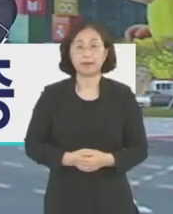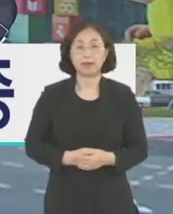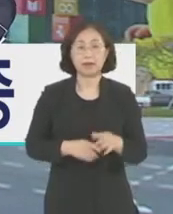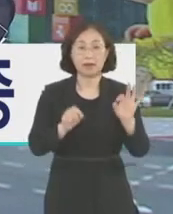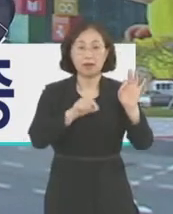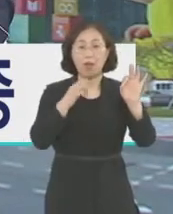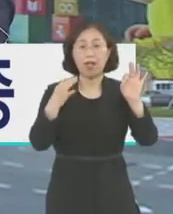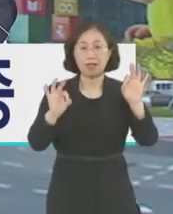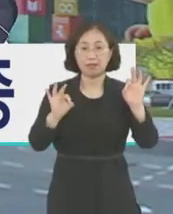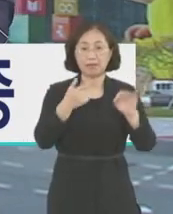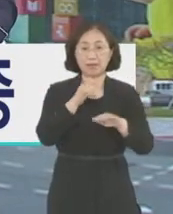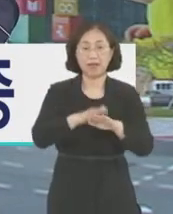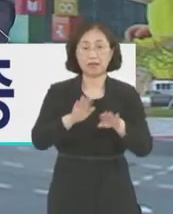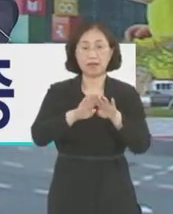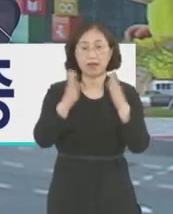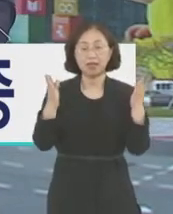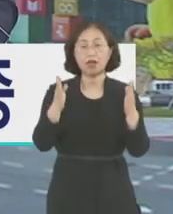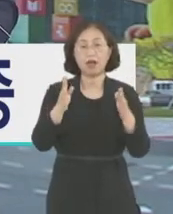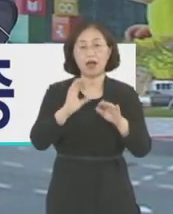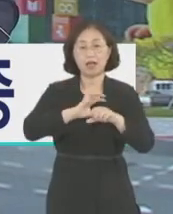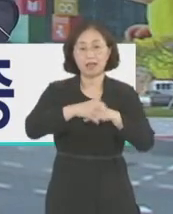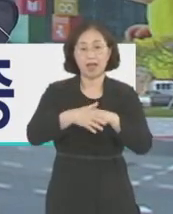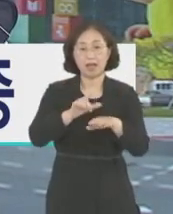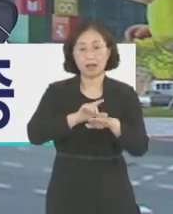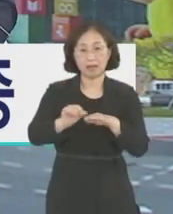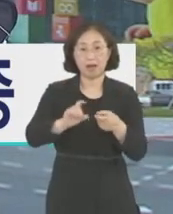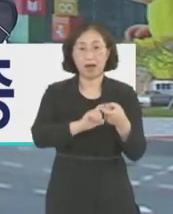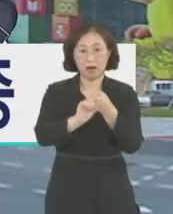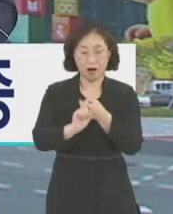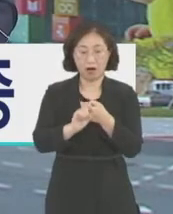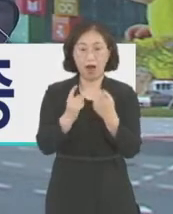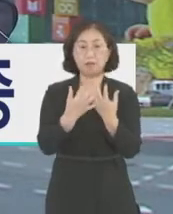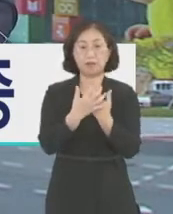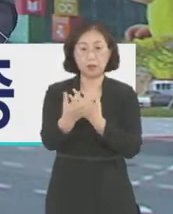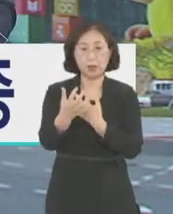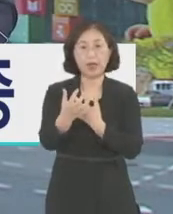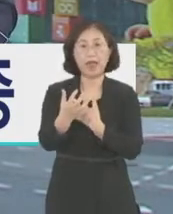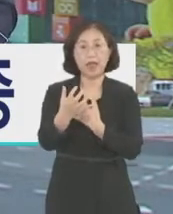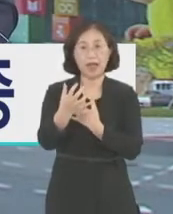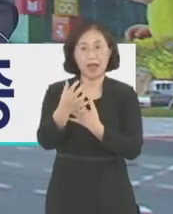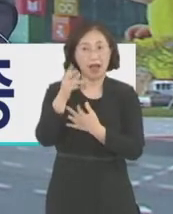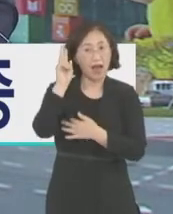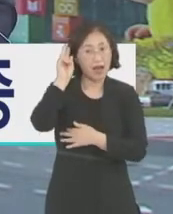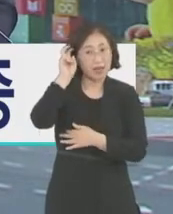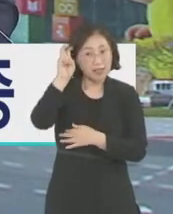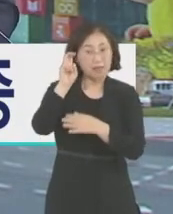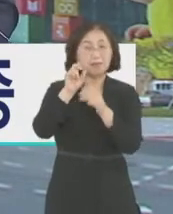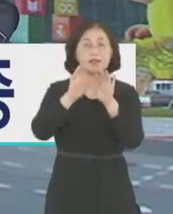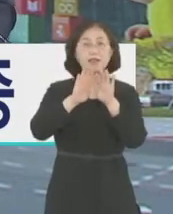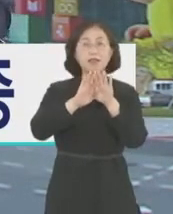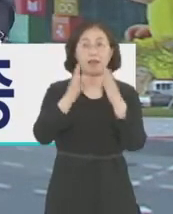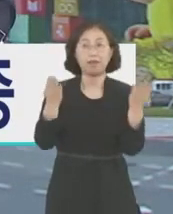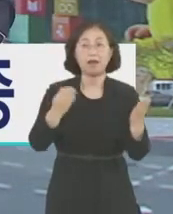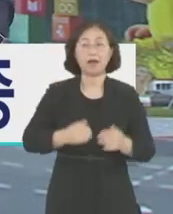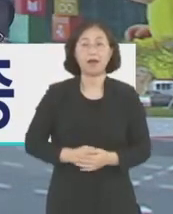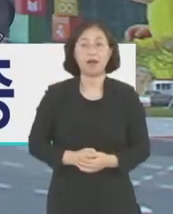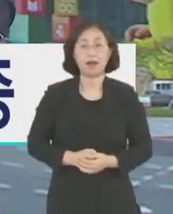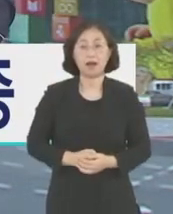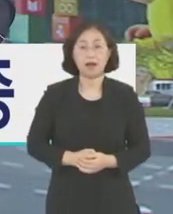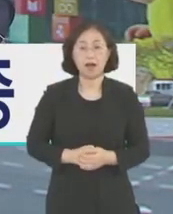다음 달 10일 대전에서 개막하는 uclg 세계 지방정부연합총회 개막이 이제 20일도 채 남지 않았습니다